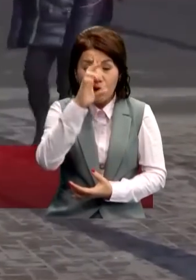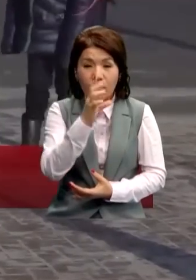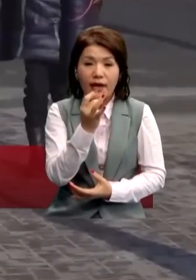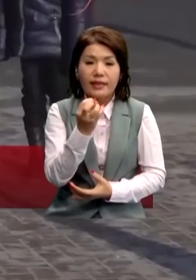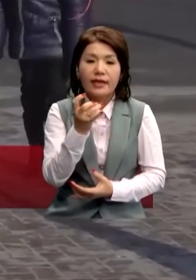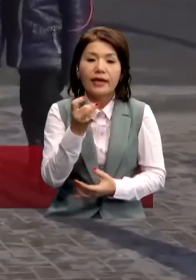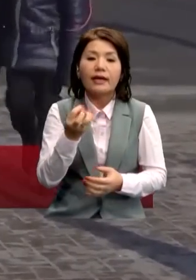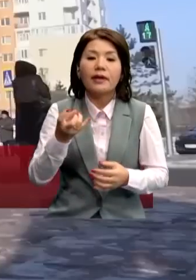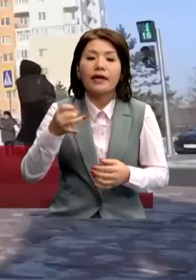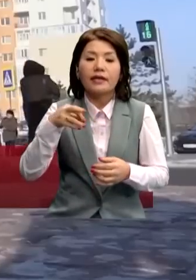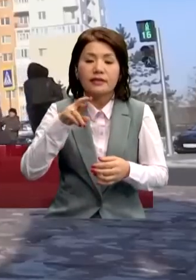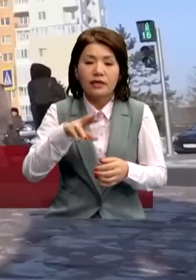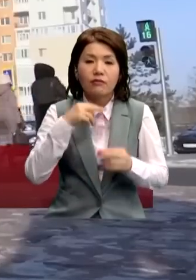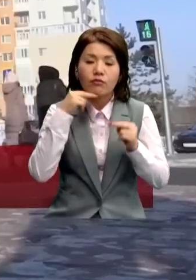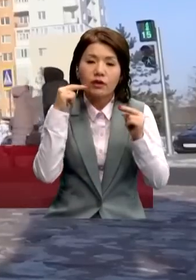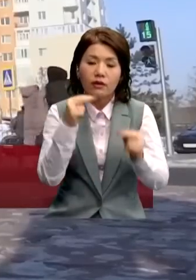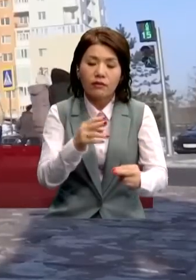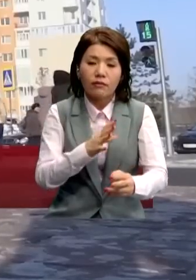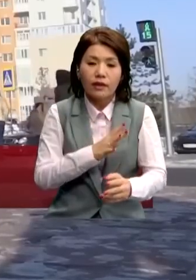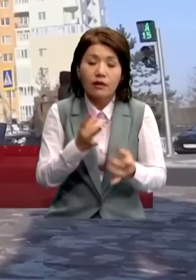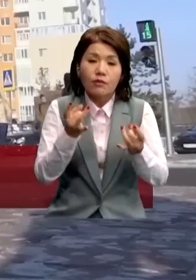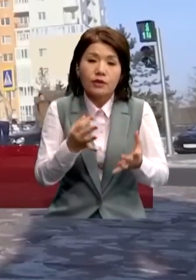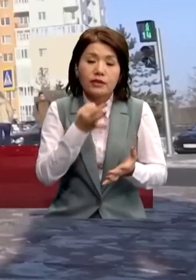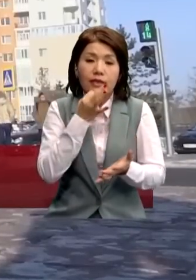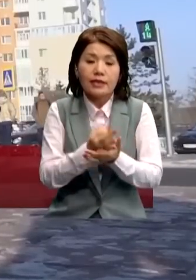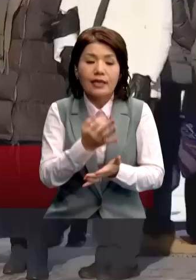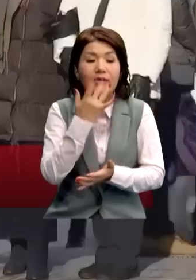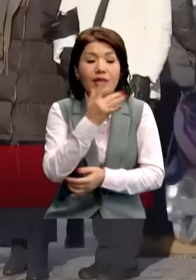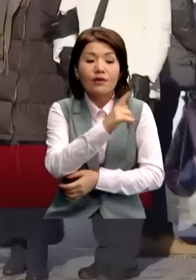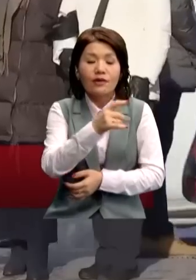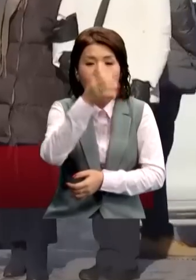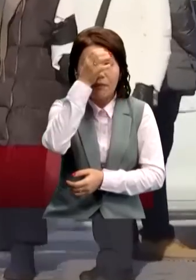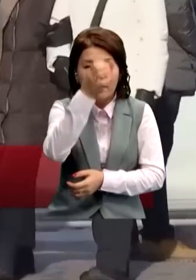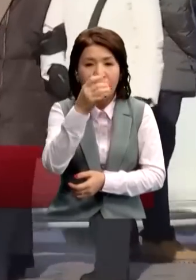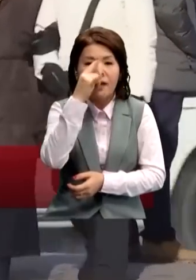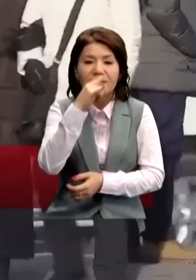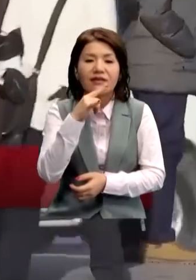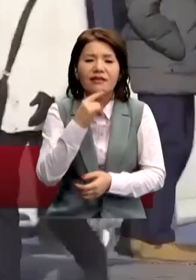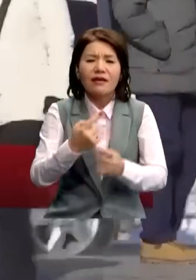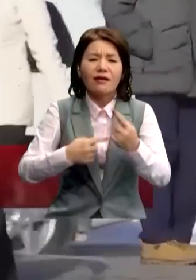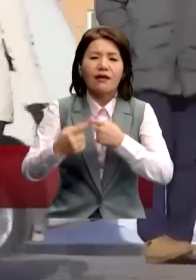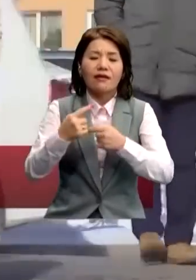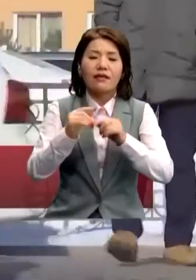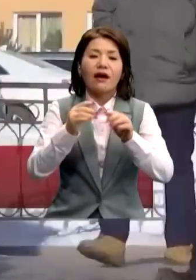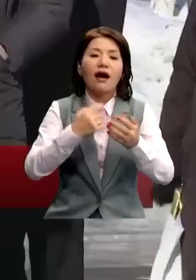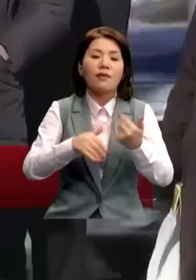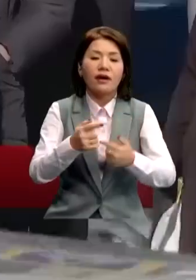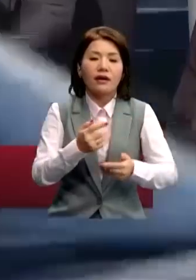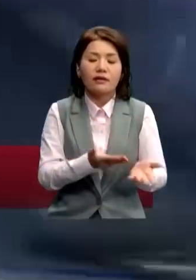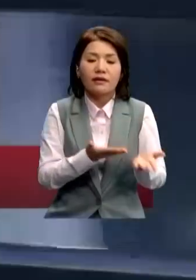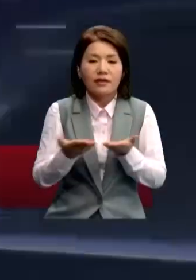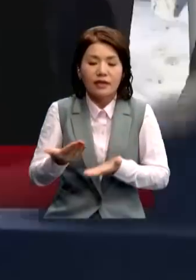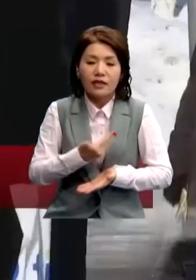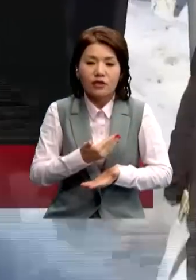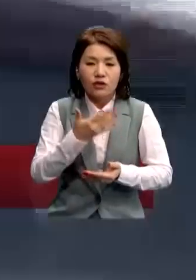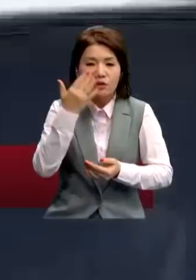этникалық иммиграцияны да назарға алған. Қарапайым тілмен айтқанда, шетелде жүрген білімді қазақтарды ата жұртқа тартпақшы. Өзге елдің азаматы бола